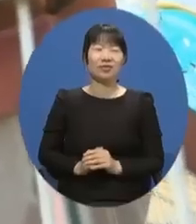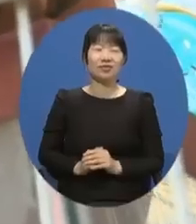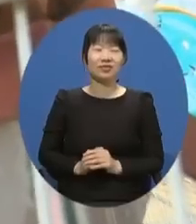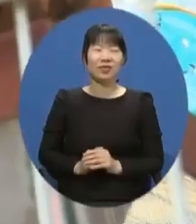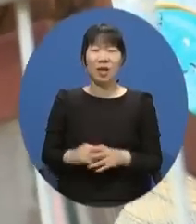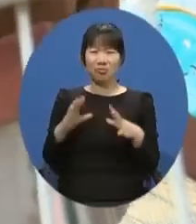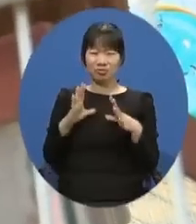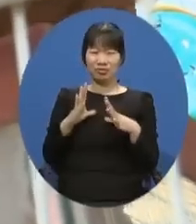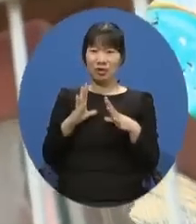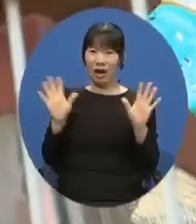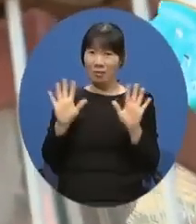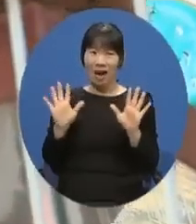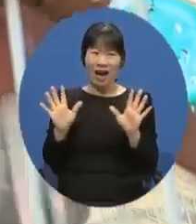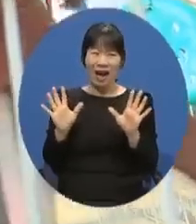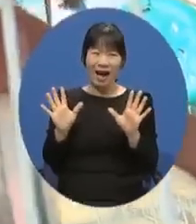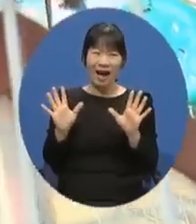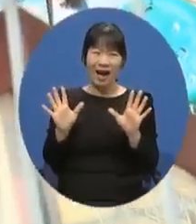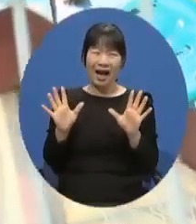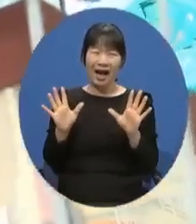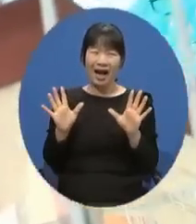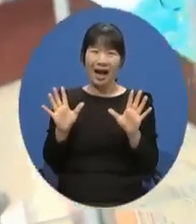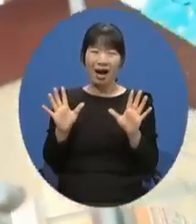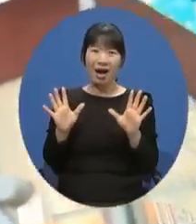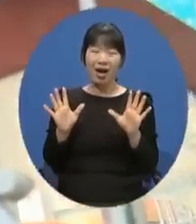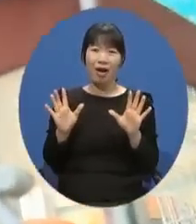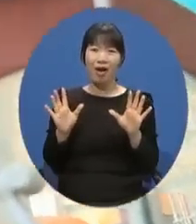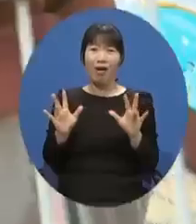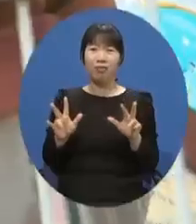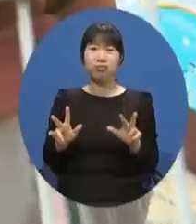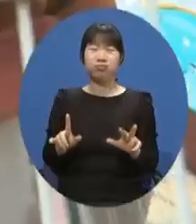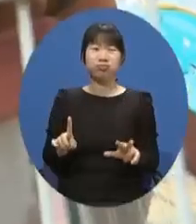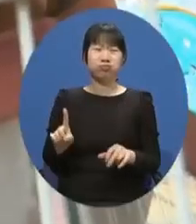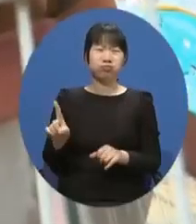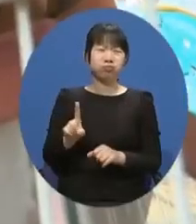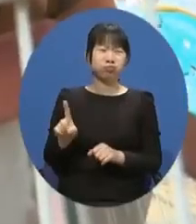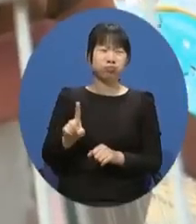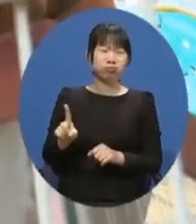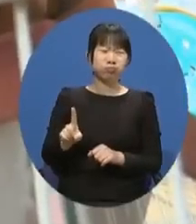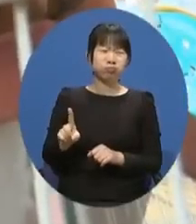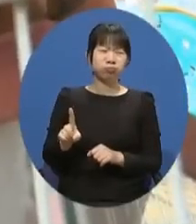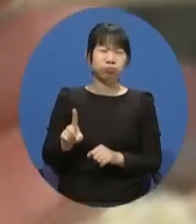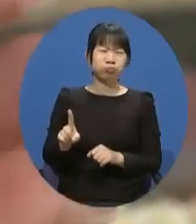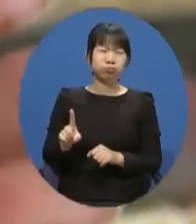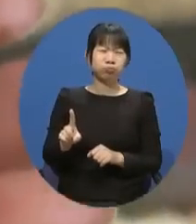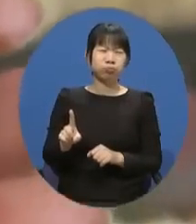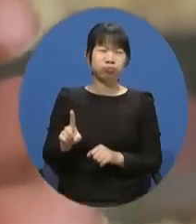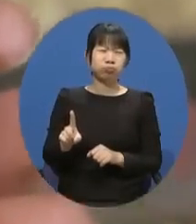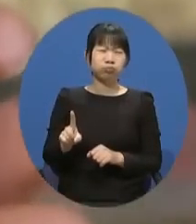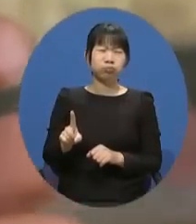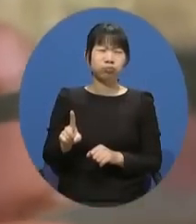아 무서워 이런 건. 아! 이건 또 무슨 일?